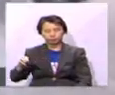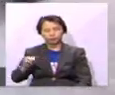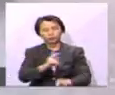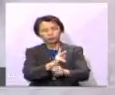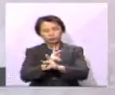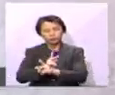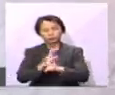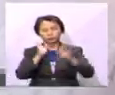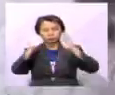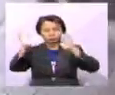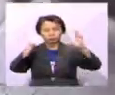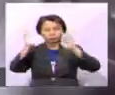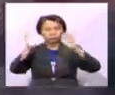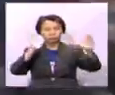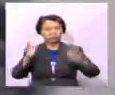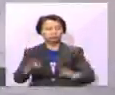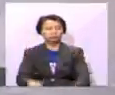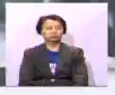negara.